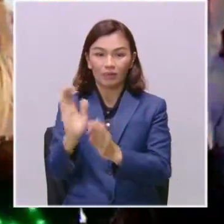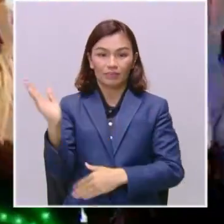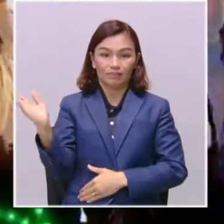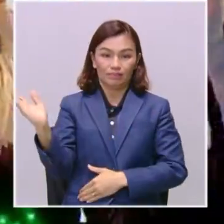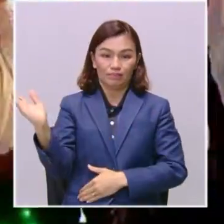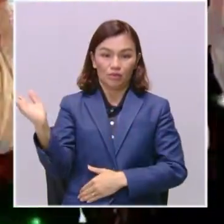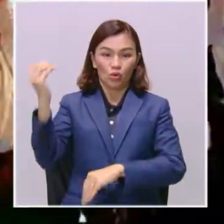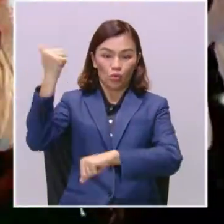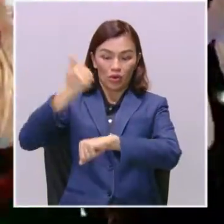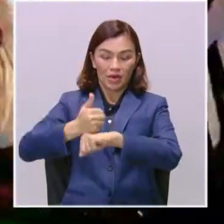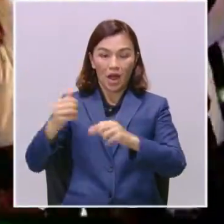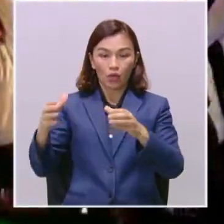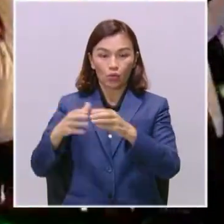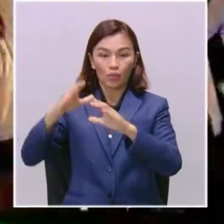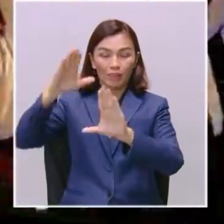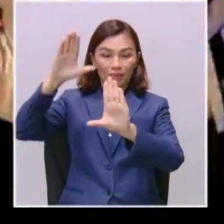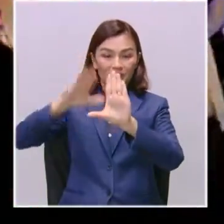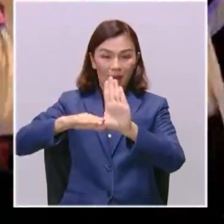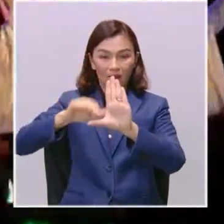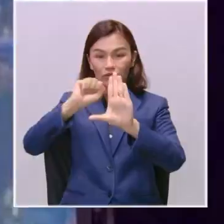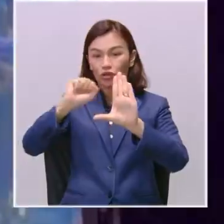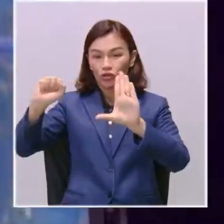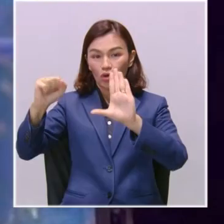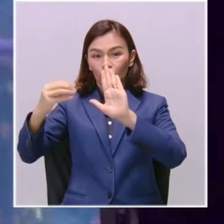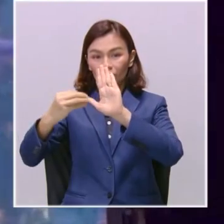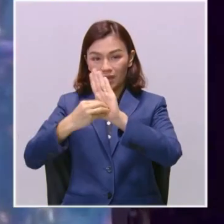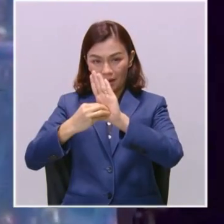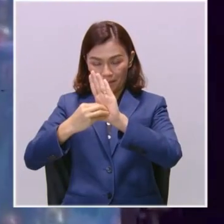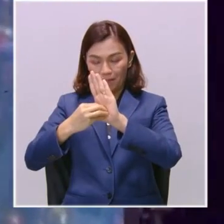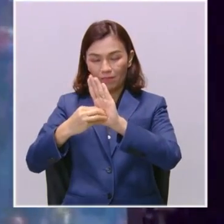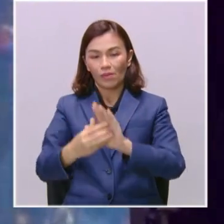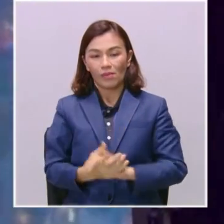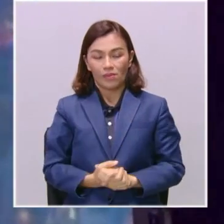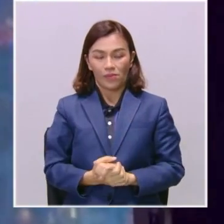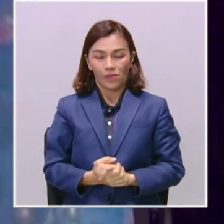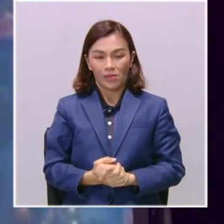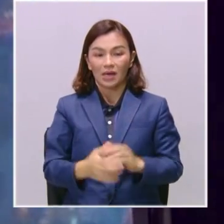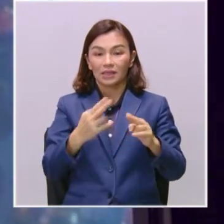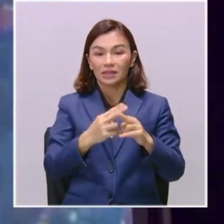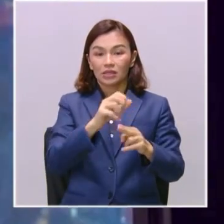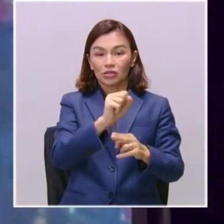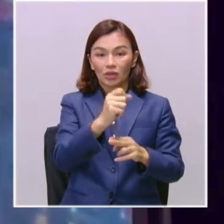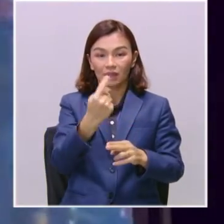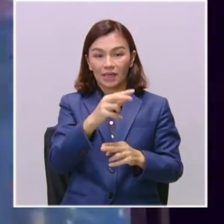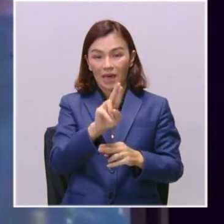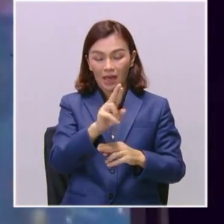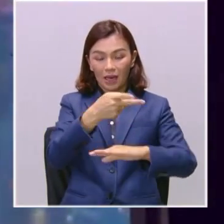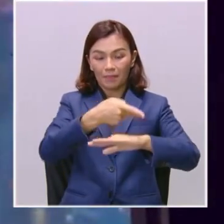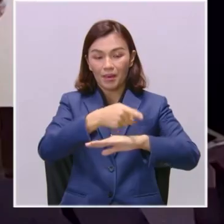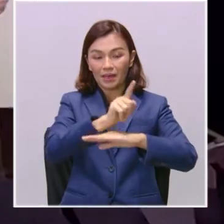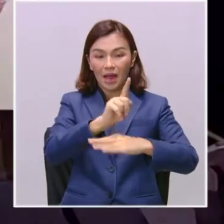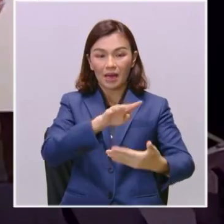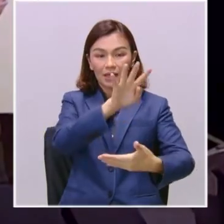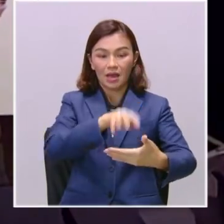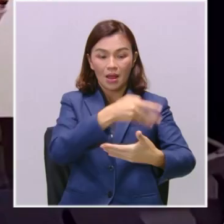กุลหัวหน้าทีมว่าที่ผู้สมัครส.ส.กรุงเทพมหานครของทางพรรคคุณสนธิรัตน์สนธิจิรวงศ์ประธานยุทธศ